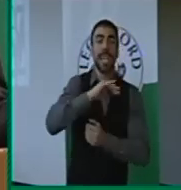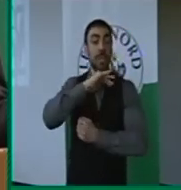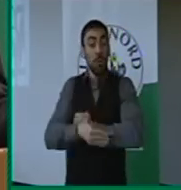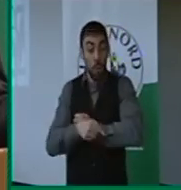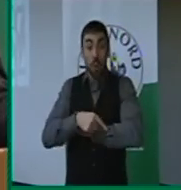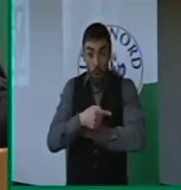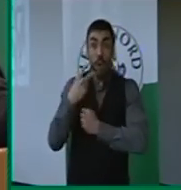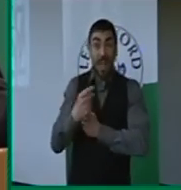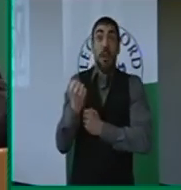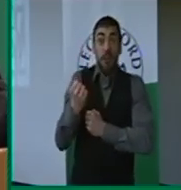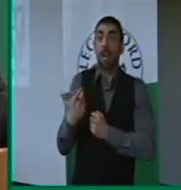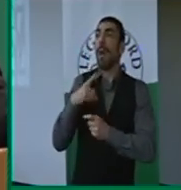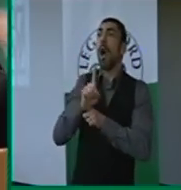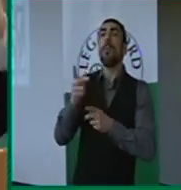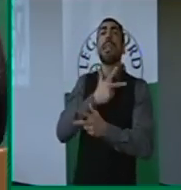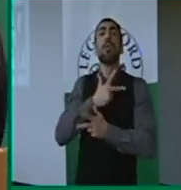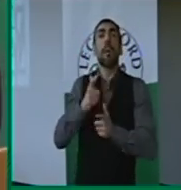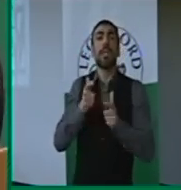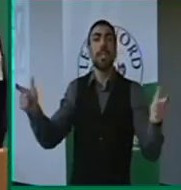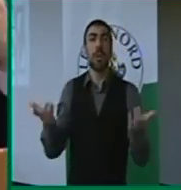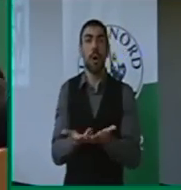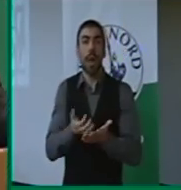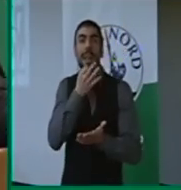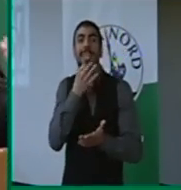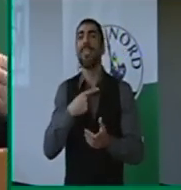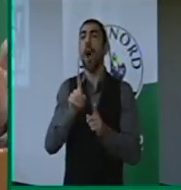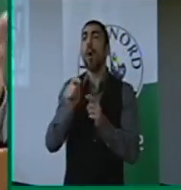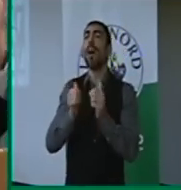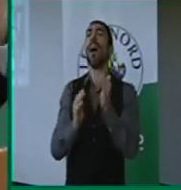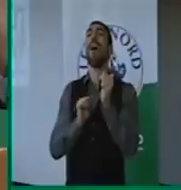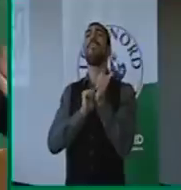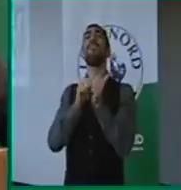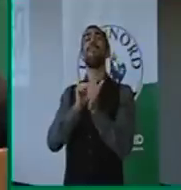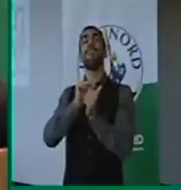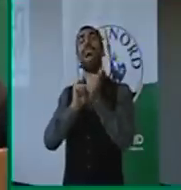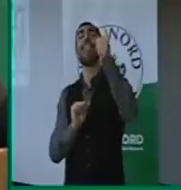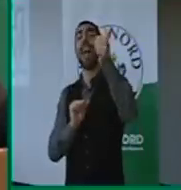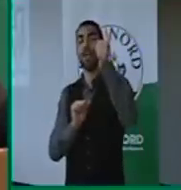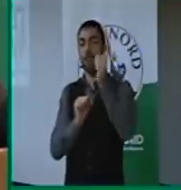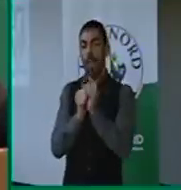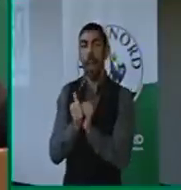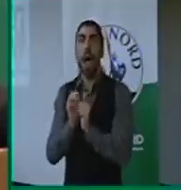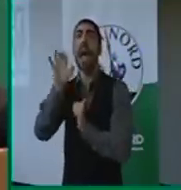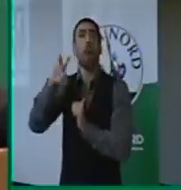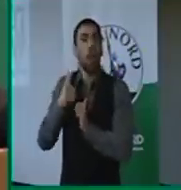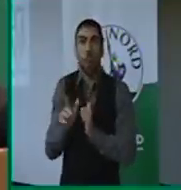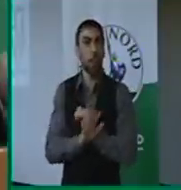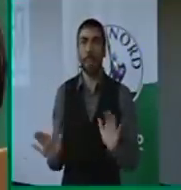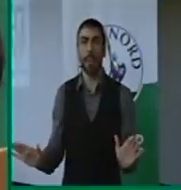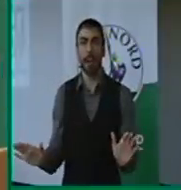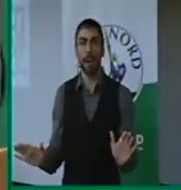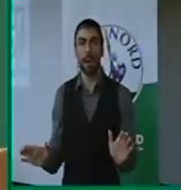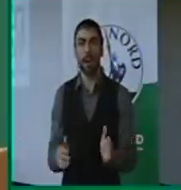forte dalla disoccupazione si trova talmente in svantaggio che non ce la fa più a recuperare E allora uno